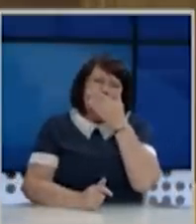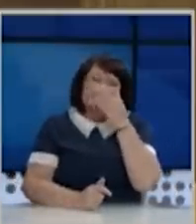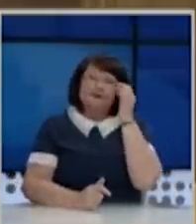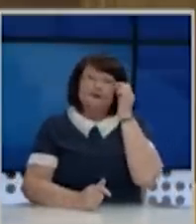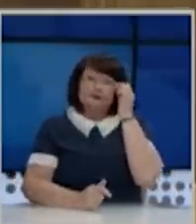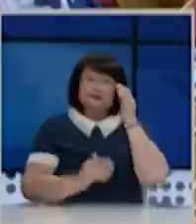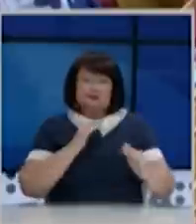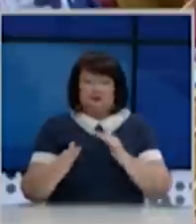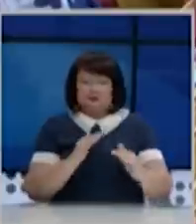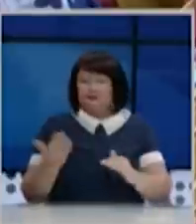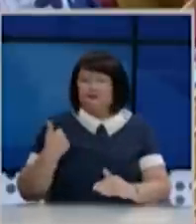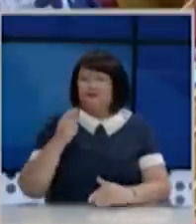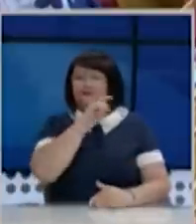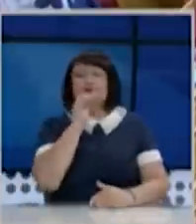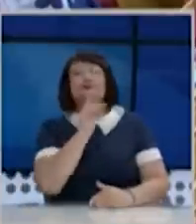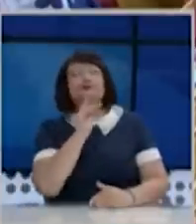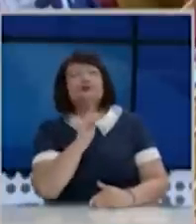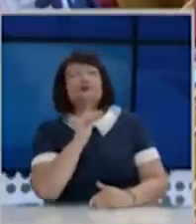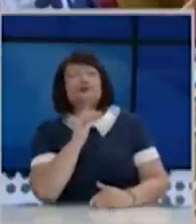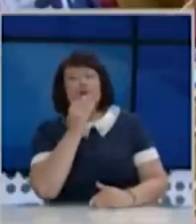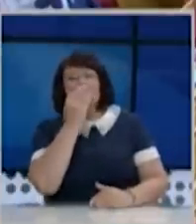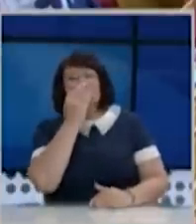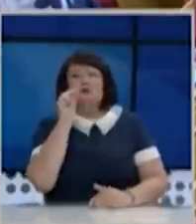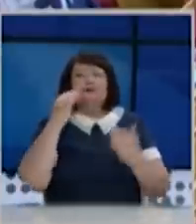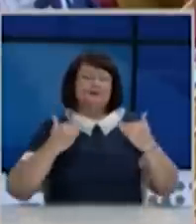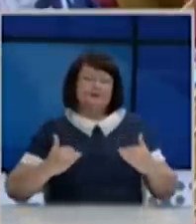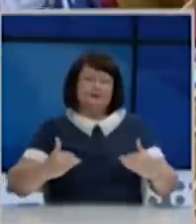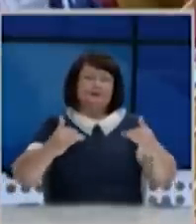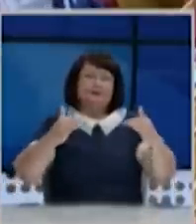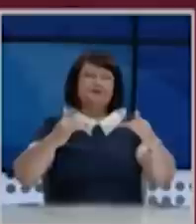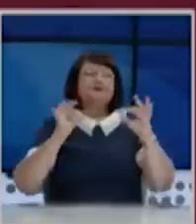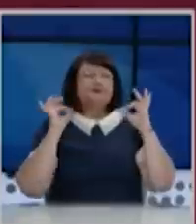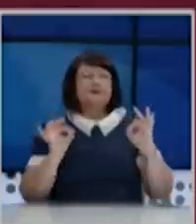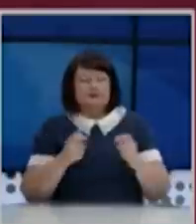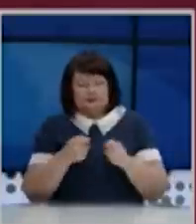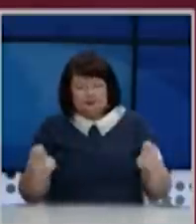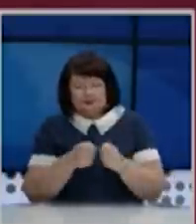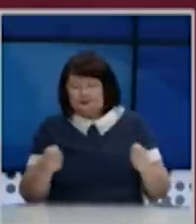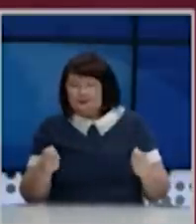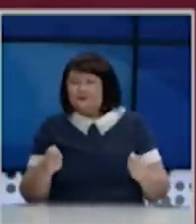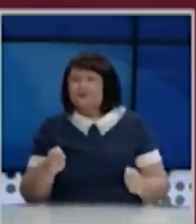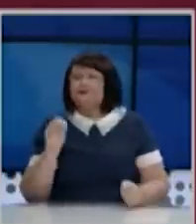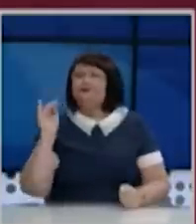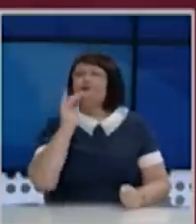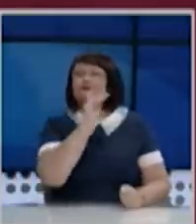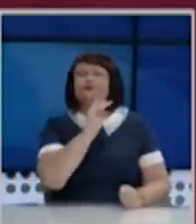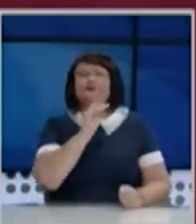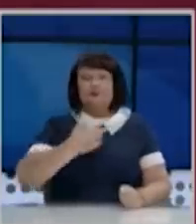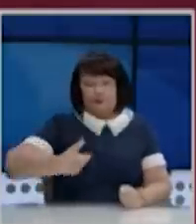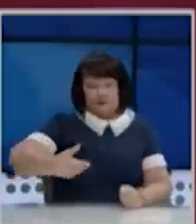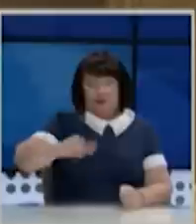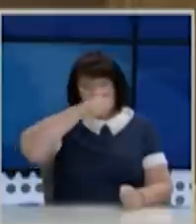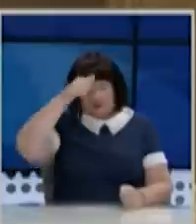με κατάθεση ερώτησης προς την κυβέρνηση στη Βουλή, ζητούσαμε τη λήψη συγκεκριμένων μέτρων εν όψη της αντιπυρικής